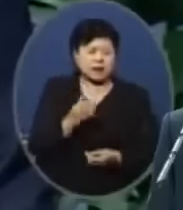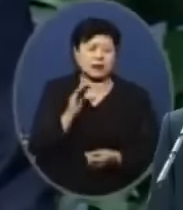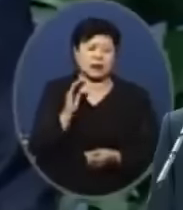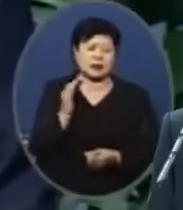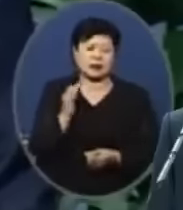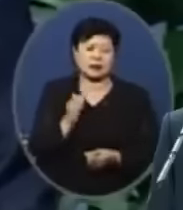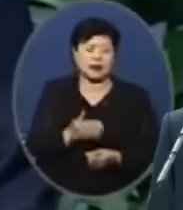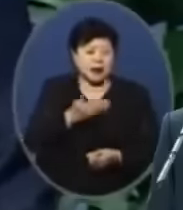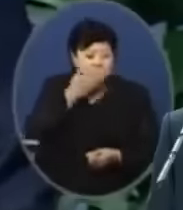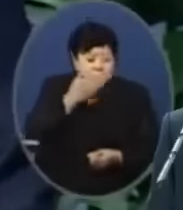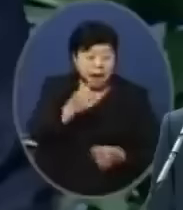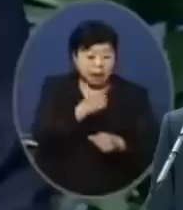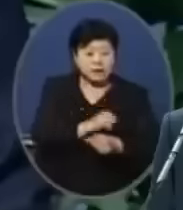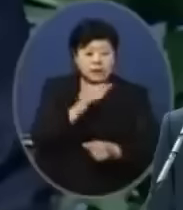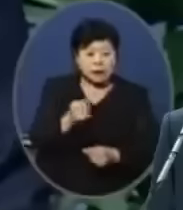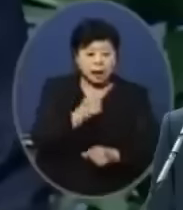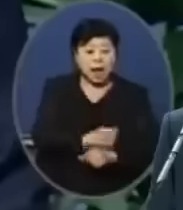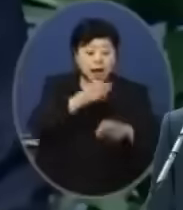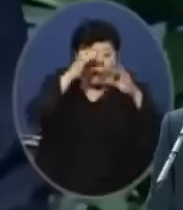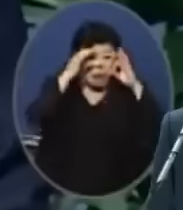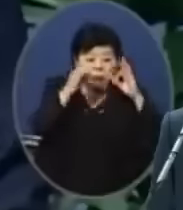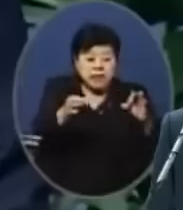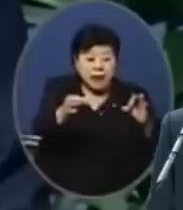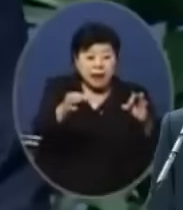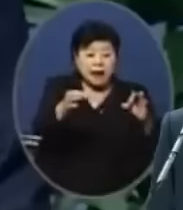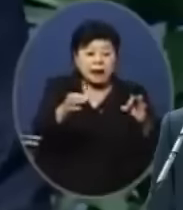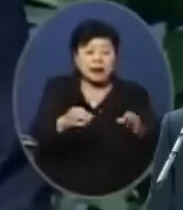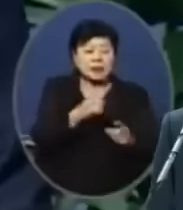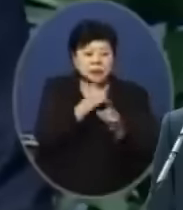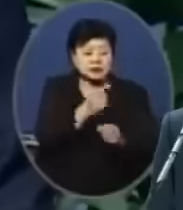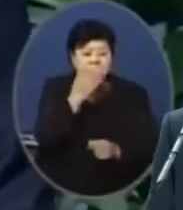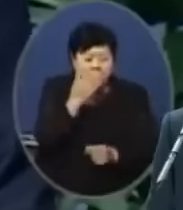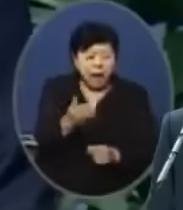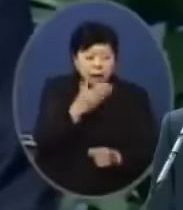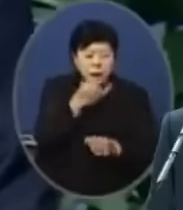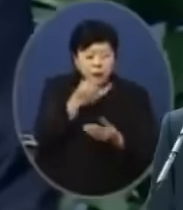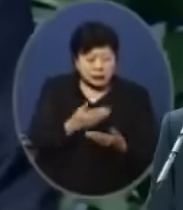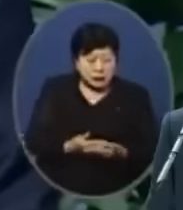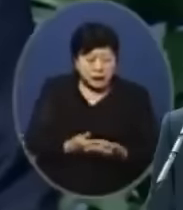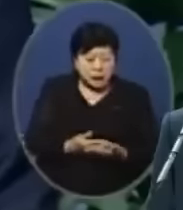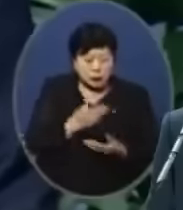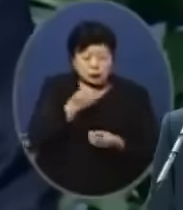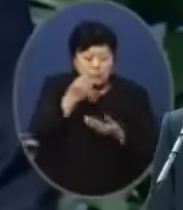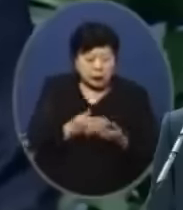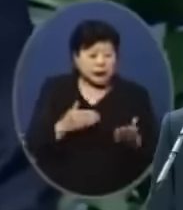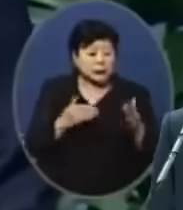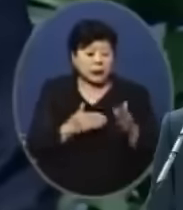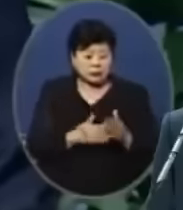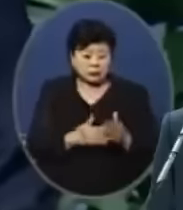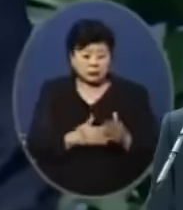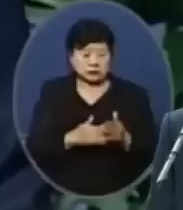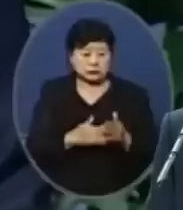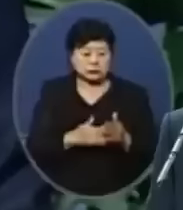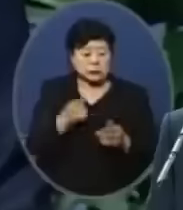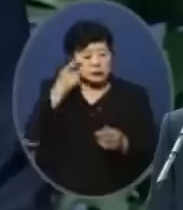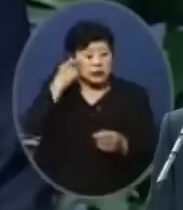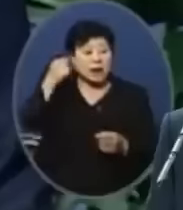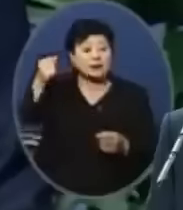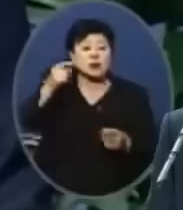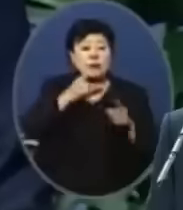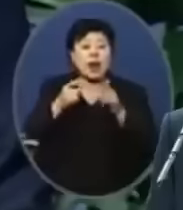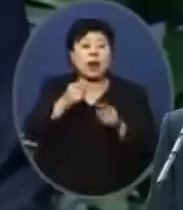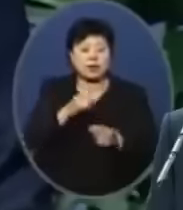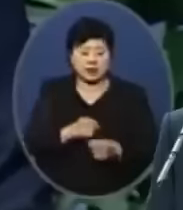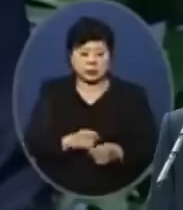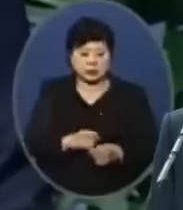것입니다. 할 수 있다, 하면 된다, 해보자, 승리한다, 복받는다, 축복받았다 그런 생각을 하는